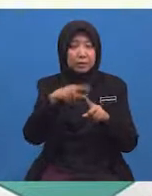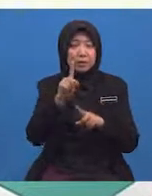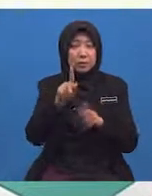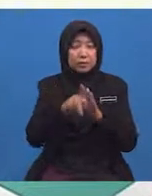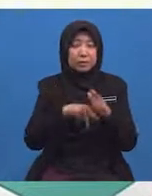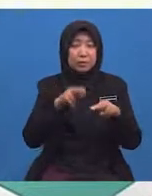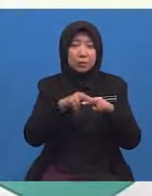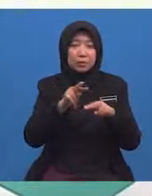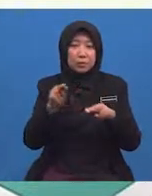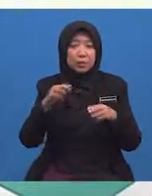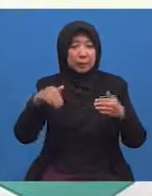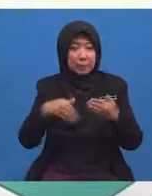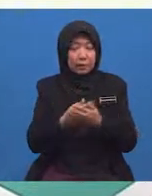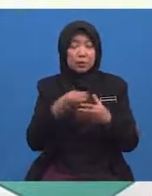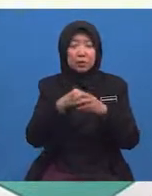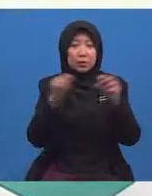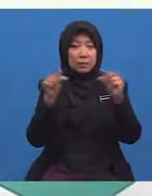dalam lapisan yang sama.